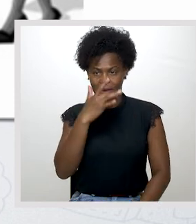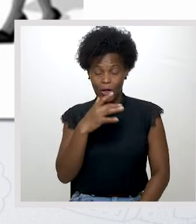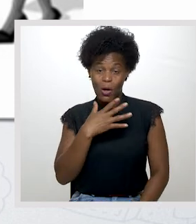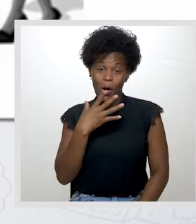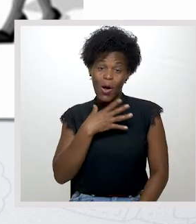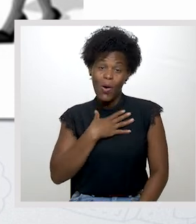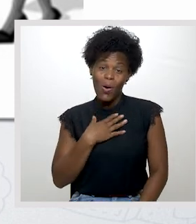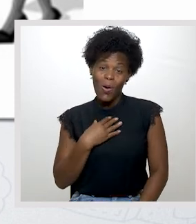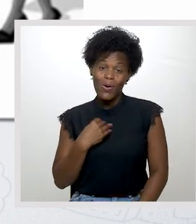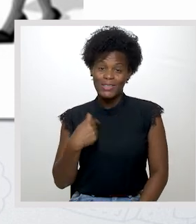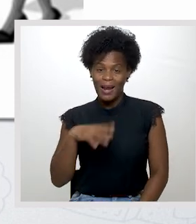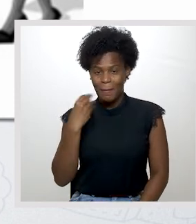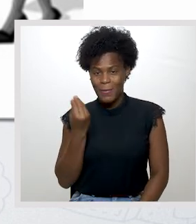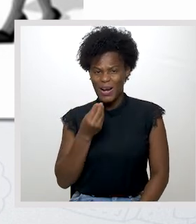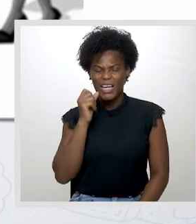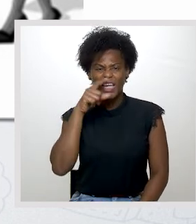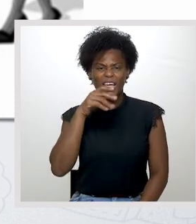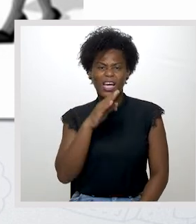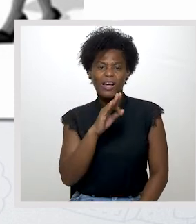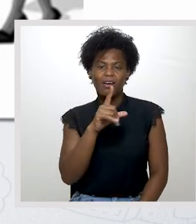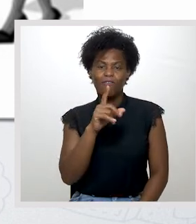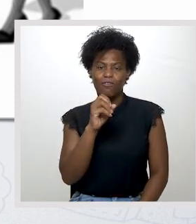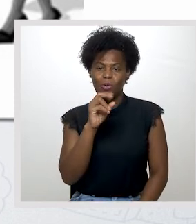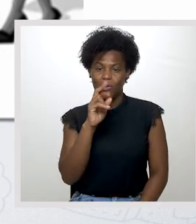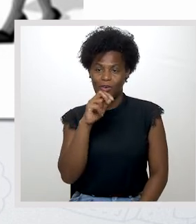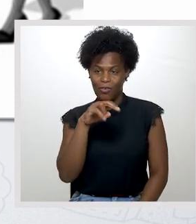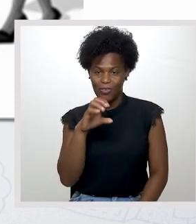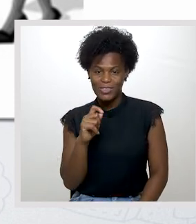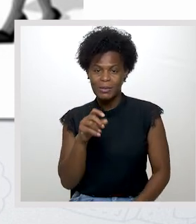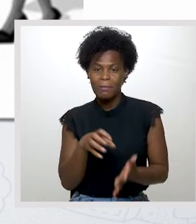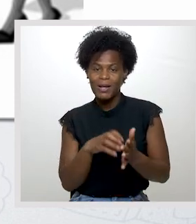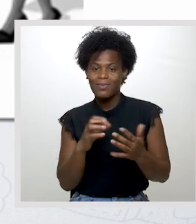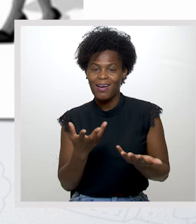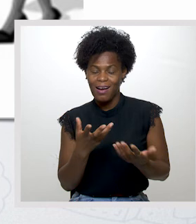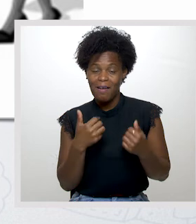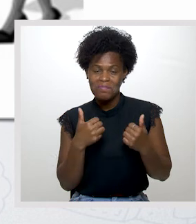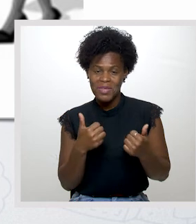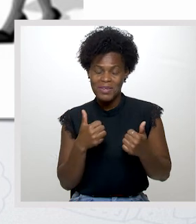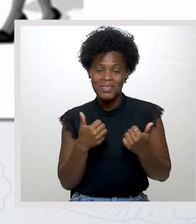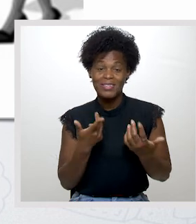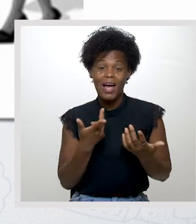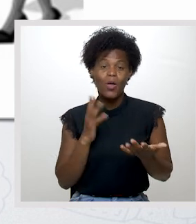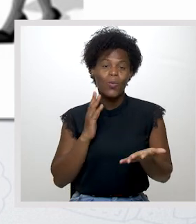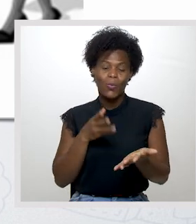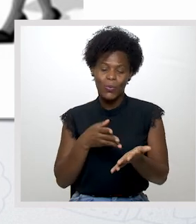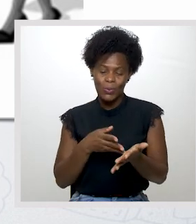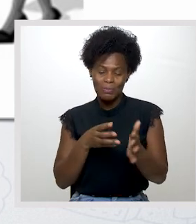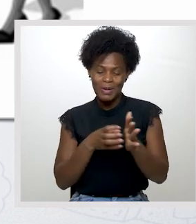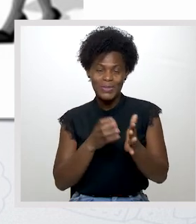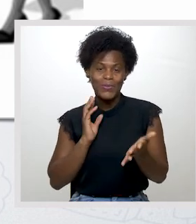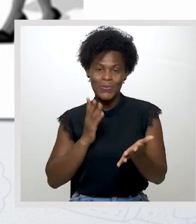mode. Qui est Florence? C'est quelle image? Très bien, c'est la